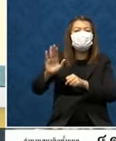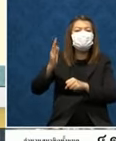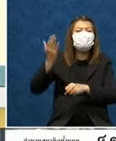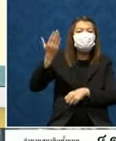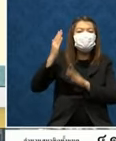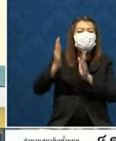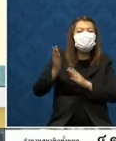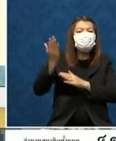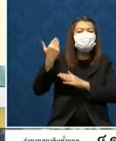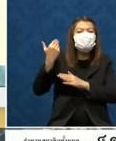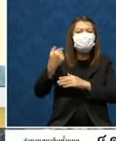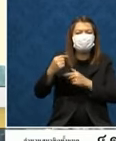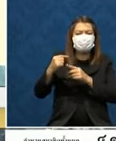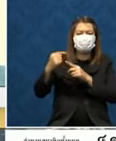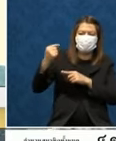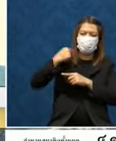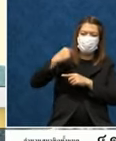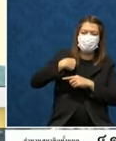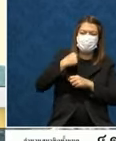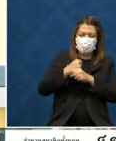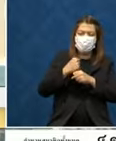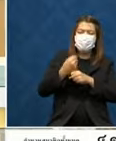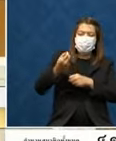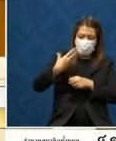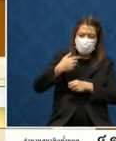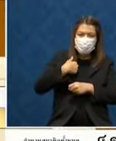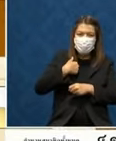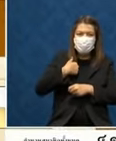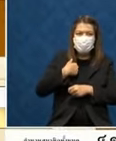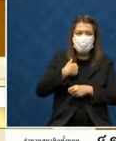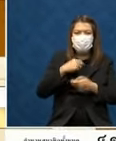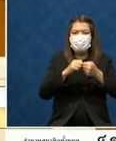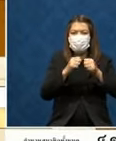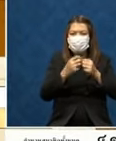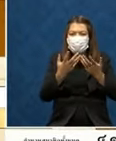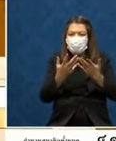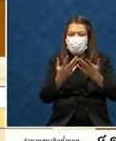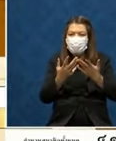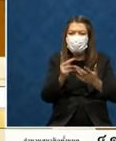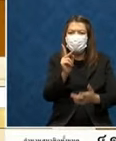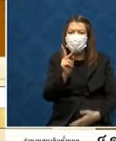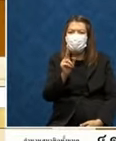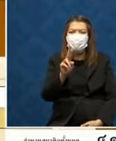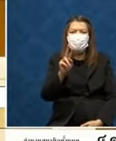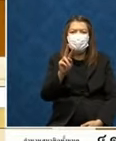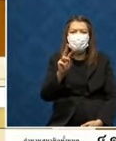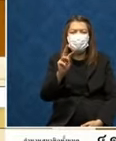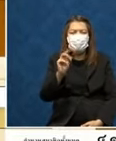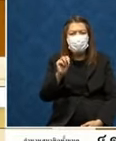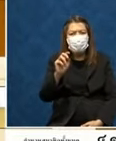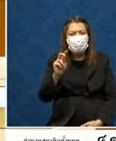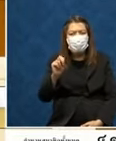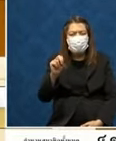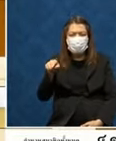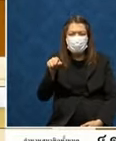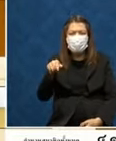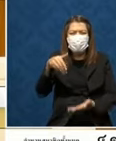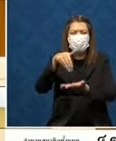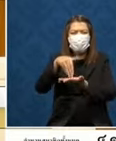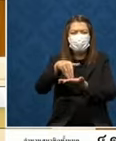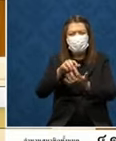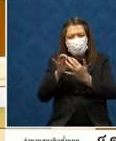อ่ะท่านก็สั่งงานผมท่านก็ประชุมกับผมผมไม่เห็นท่านจะมีปัญหาอะไรกับผมเลยไอ้กรมนเนี่ยนะมันเป็นกลไกเป็นศูนย์